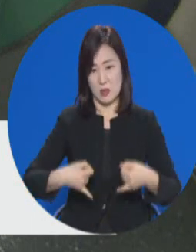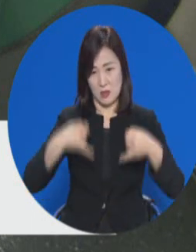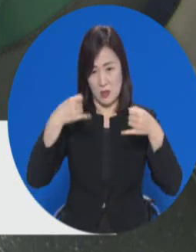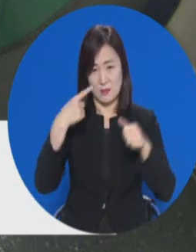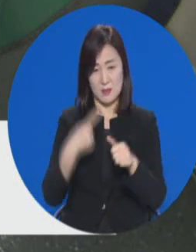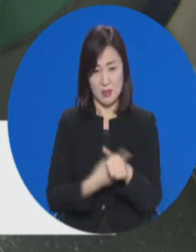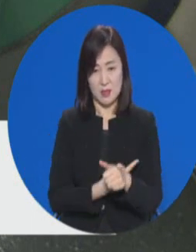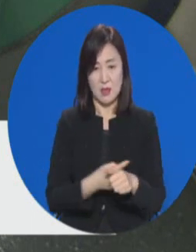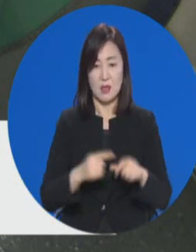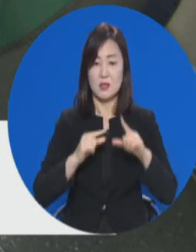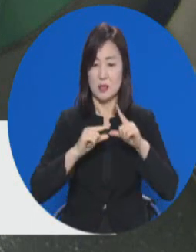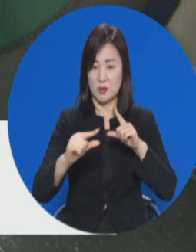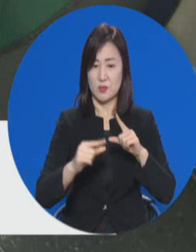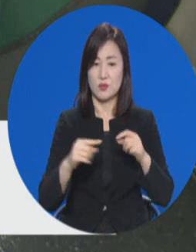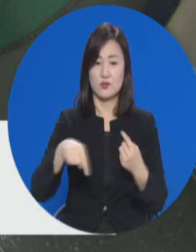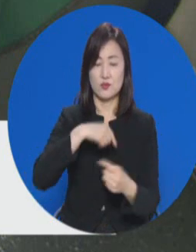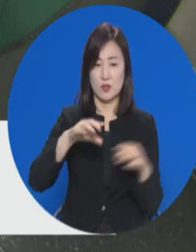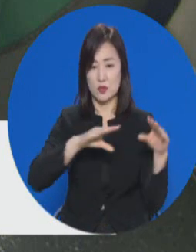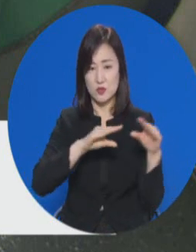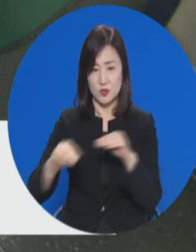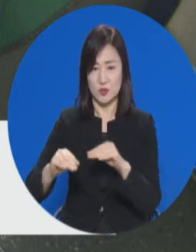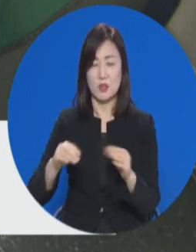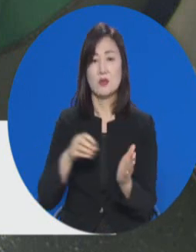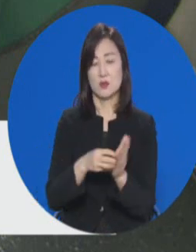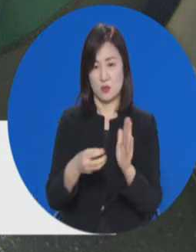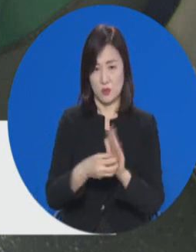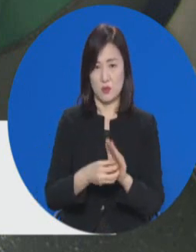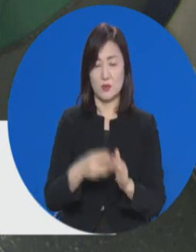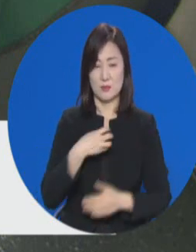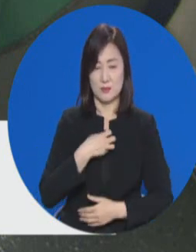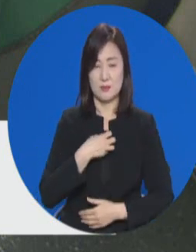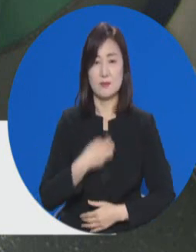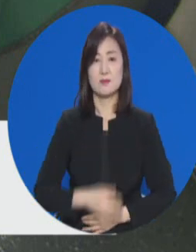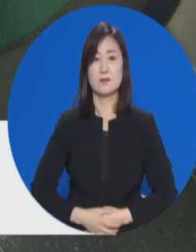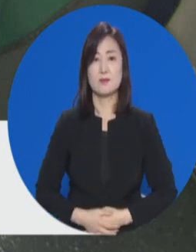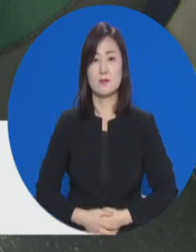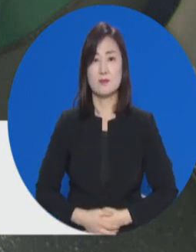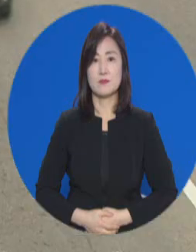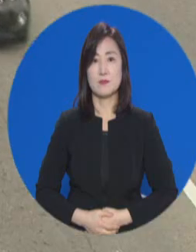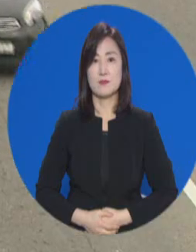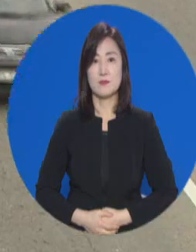일부 노선은 운행을 중단해야 할 상황입니다. 박영웅 기자입니다.